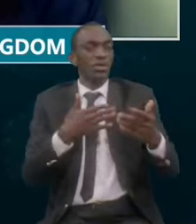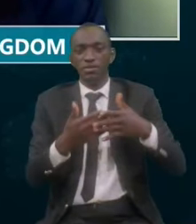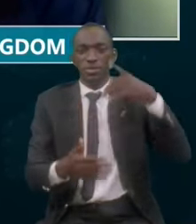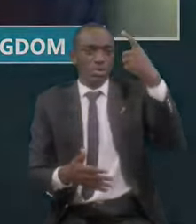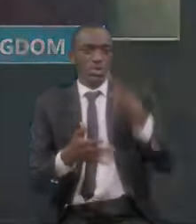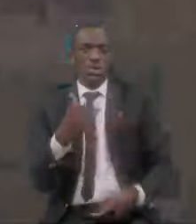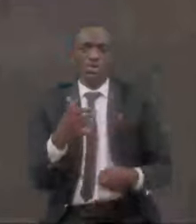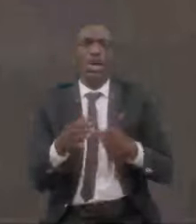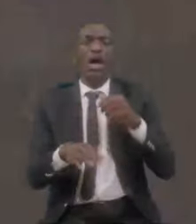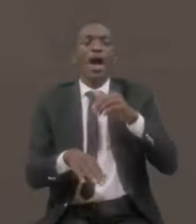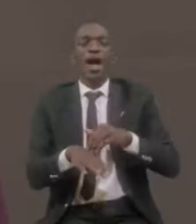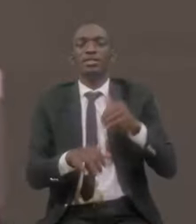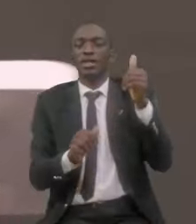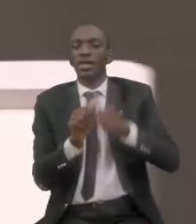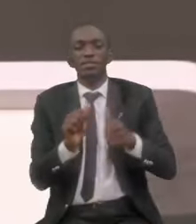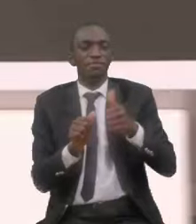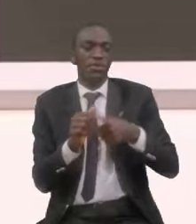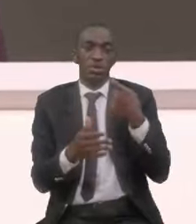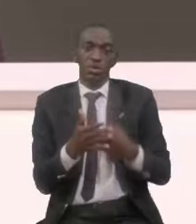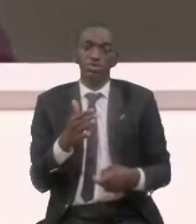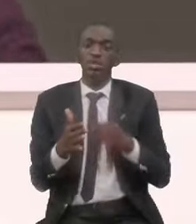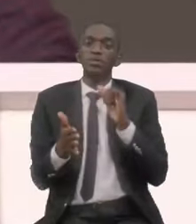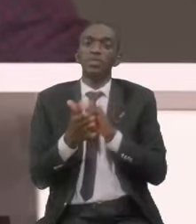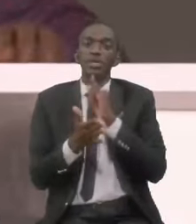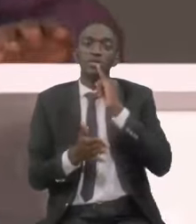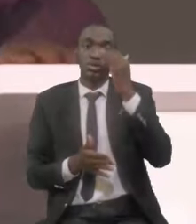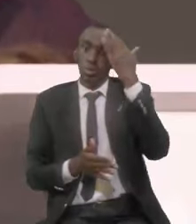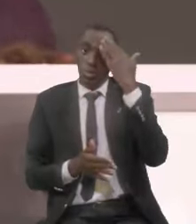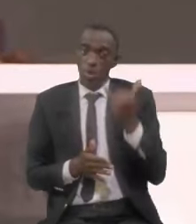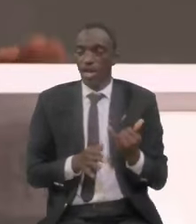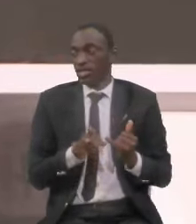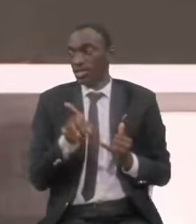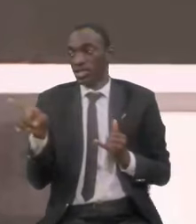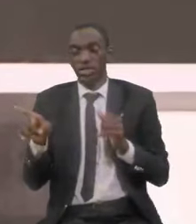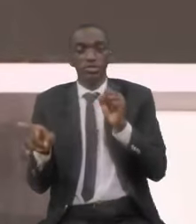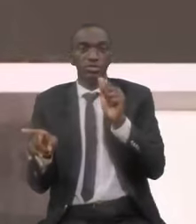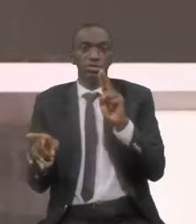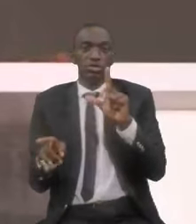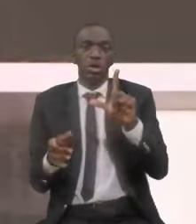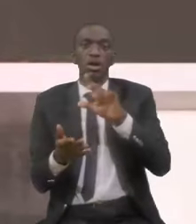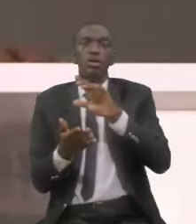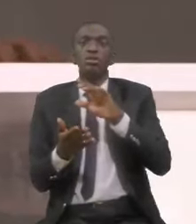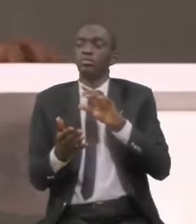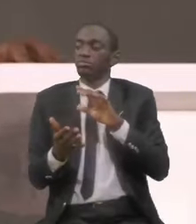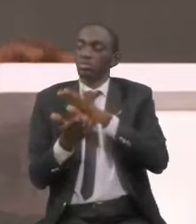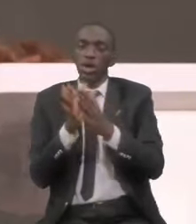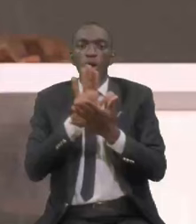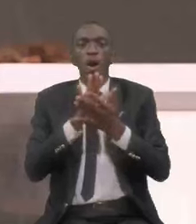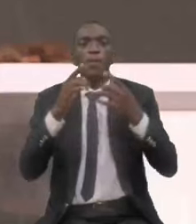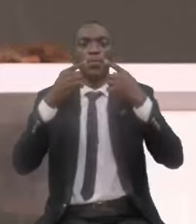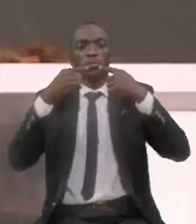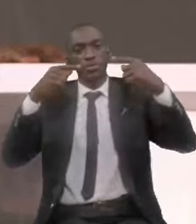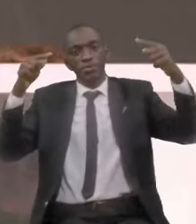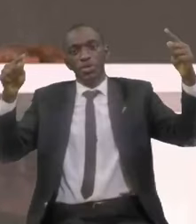À tout prix. Ça, c'est la raison pour laquelle il est parvenu au niveau où il est devenu. Et toi, dans ta